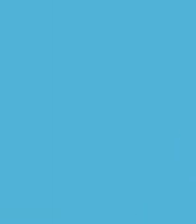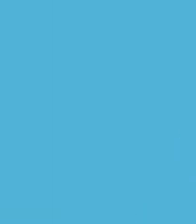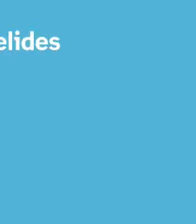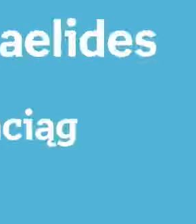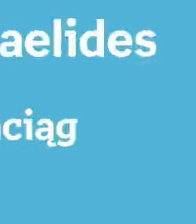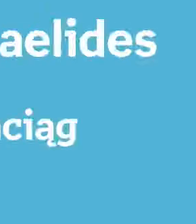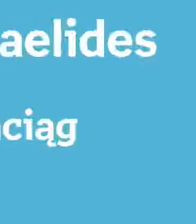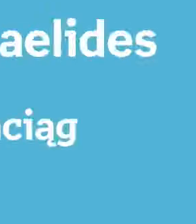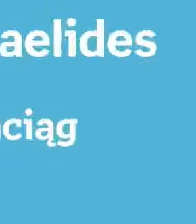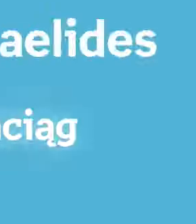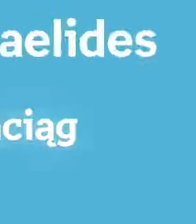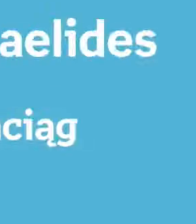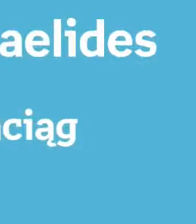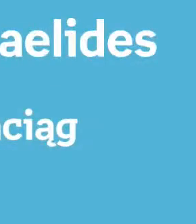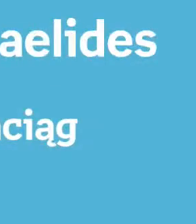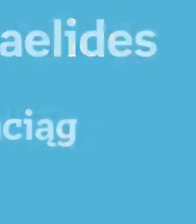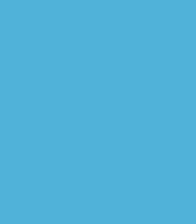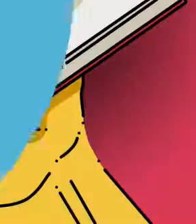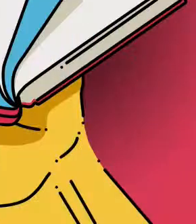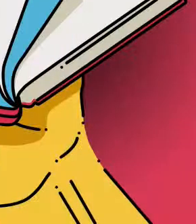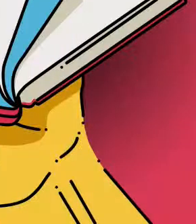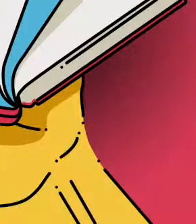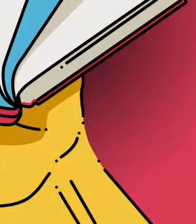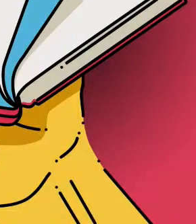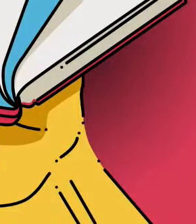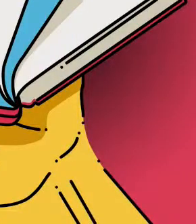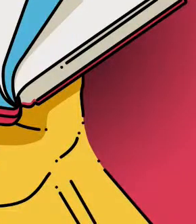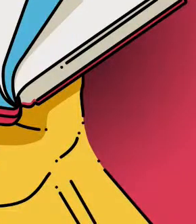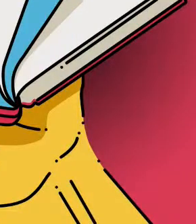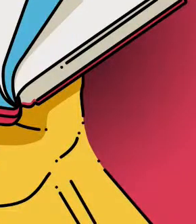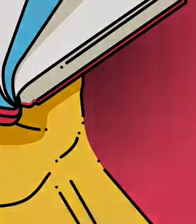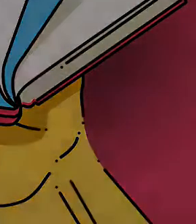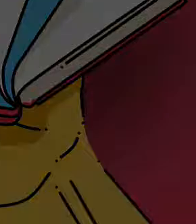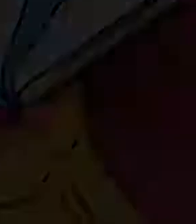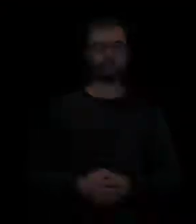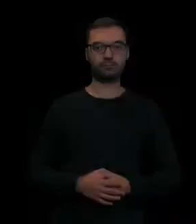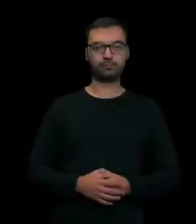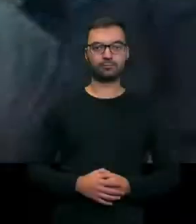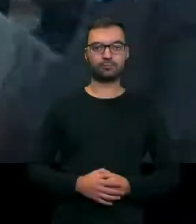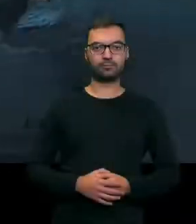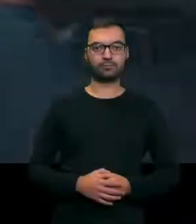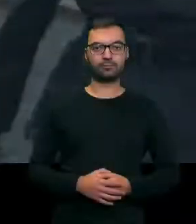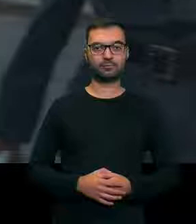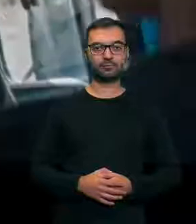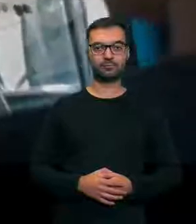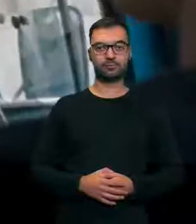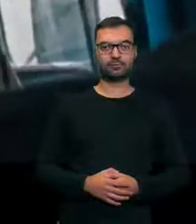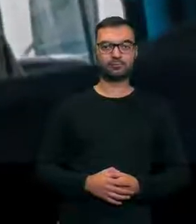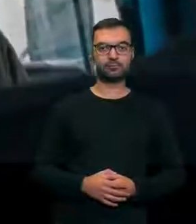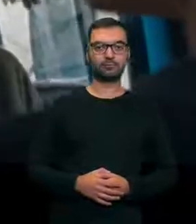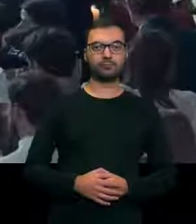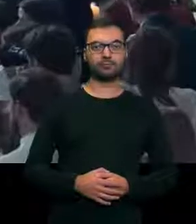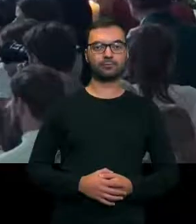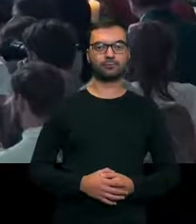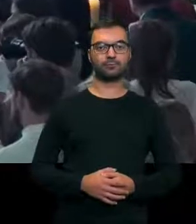oraz weź udział w kilkudziesięciu wyjątkowych spotkaniach online. Sprawdź na empik.com. Polski kandydat do